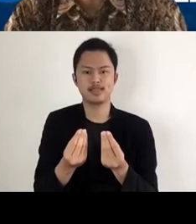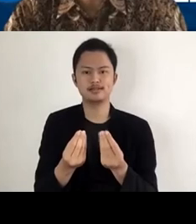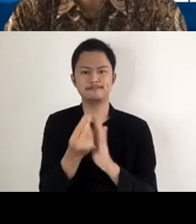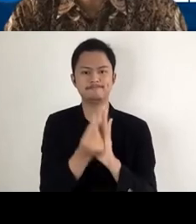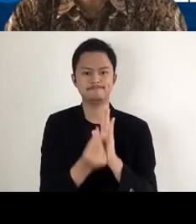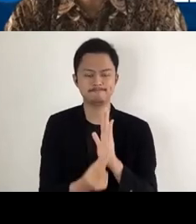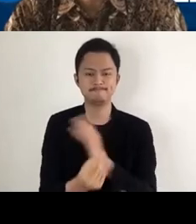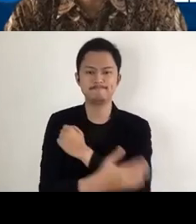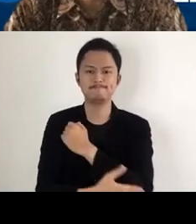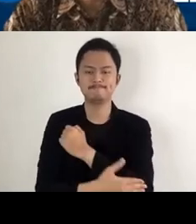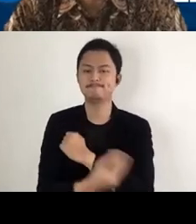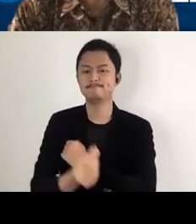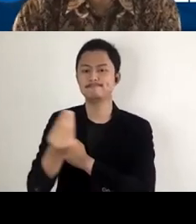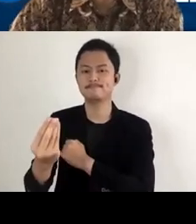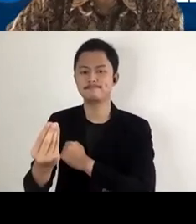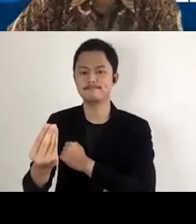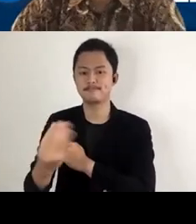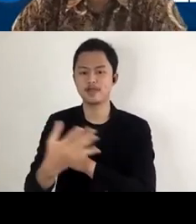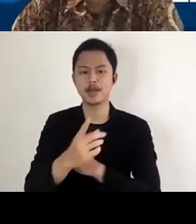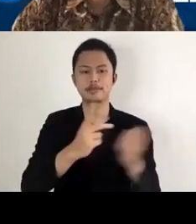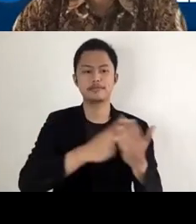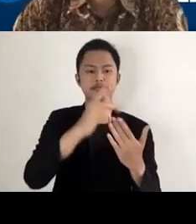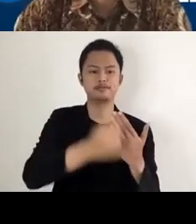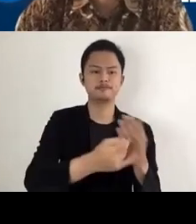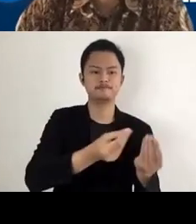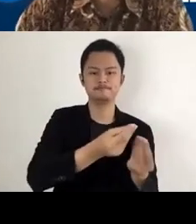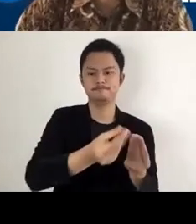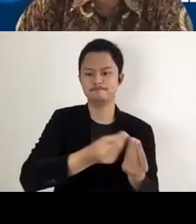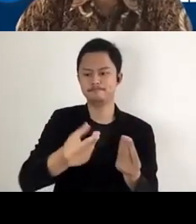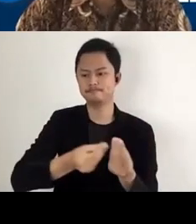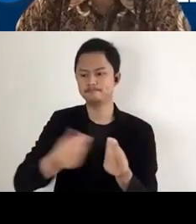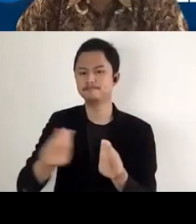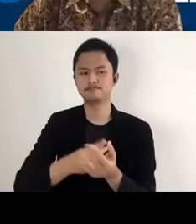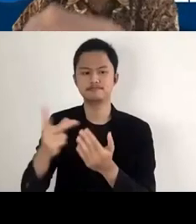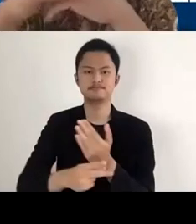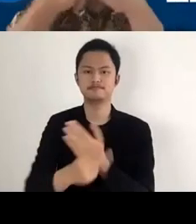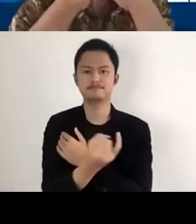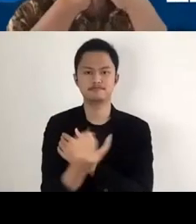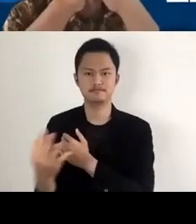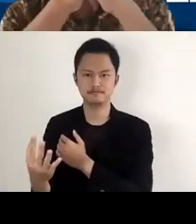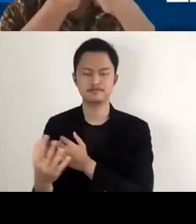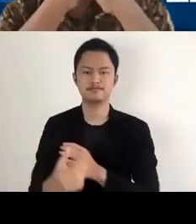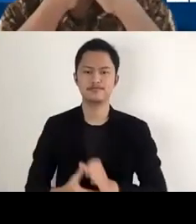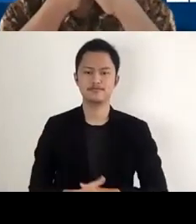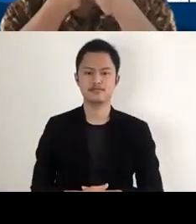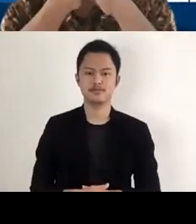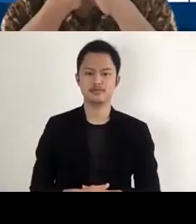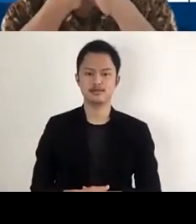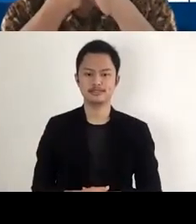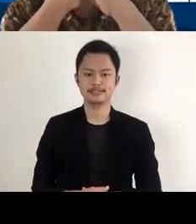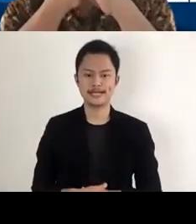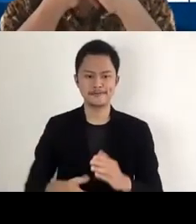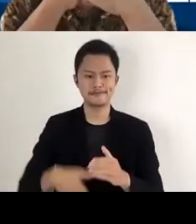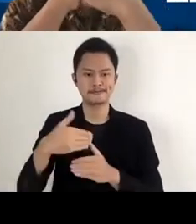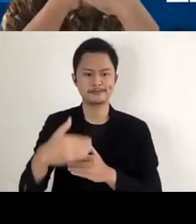dialokasikan bagi implementasi kegiatan proyek tersebut kemudian